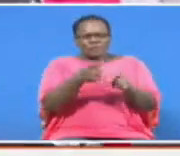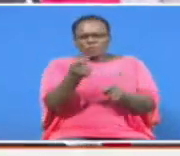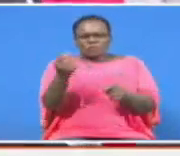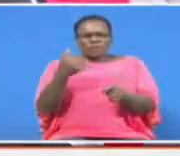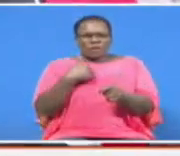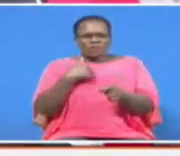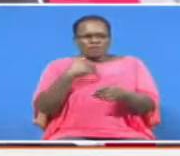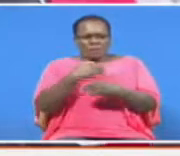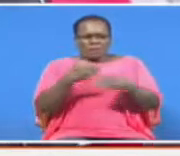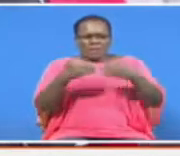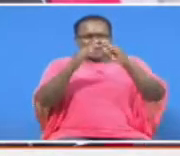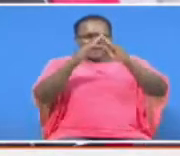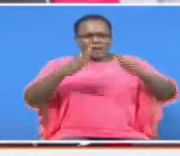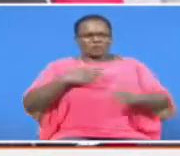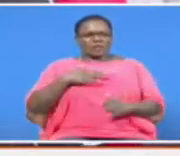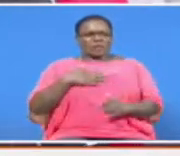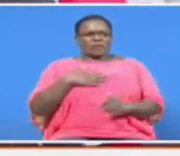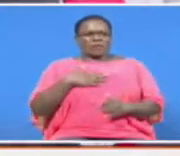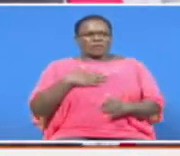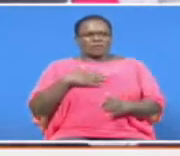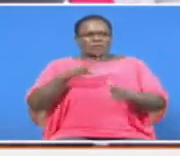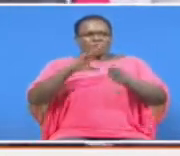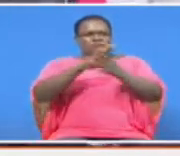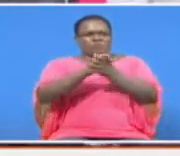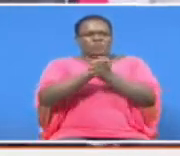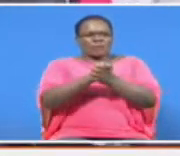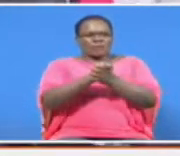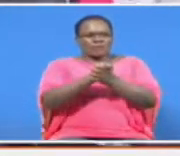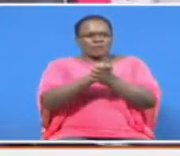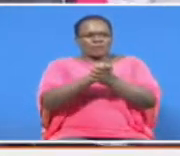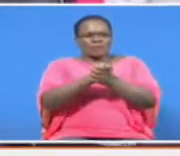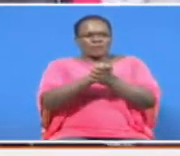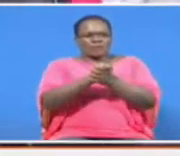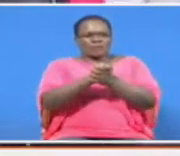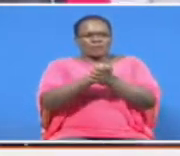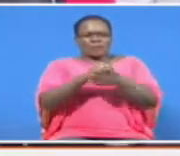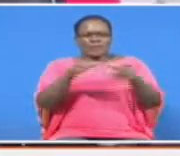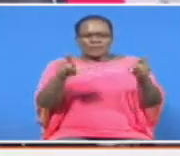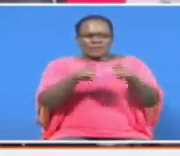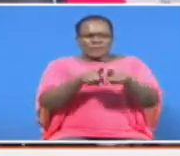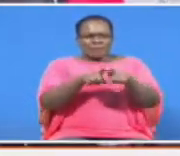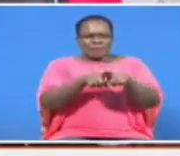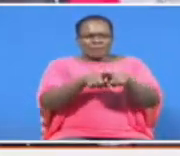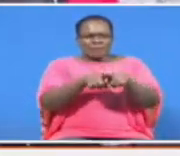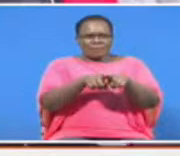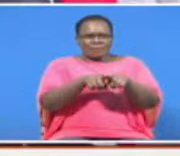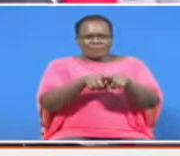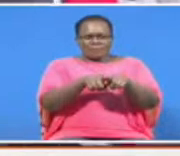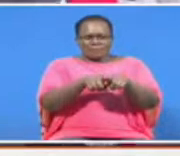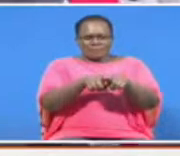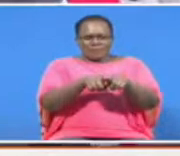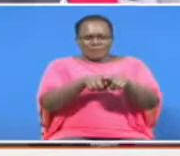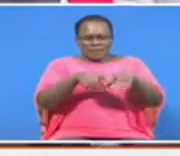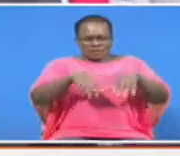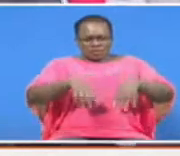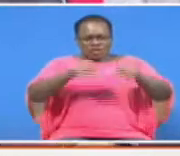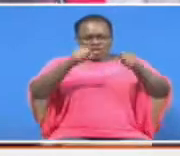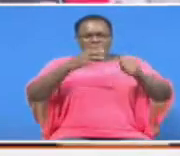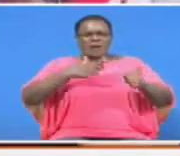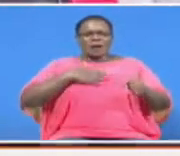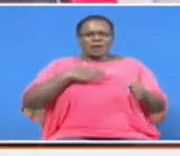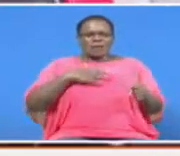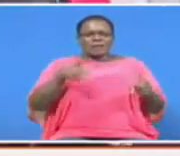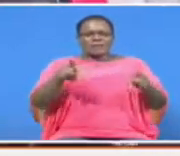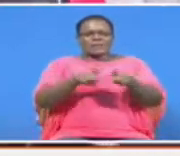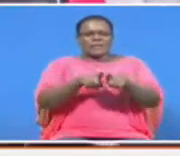ni nyumba tunajenga yetu. Tungetaka Jubilee inawiri, na kwa hivyo hata ningeomba ambaye alikuwa mwenye kitu wa chama chetu,